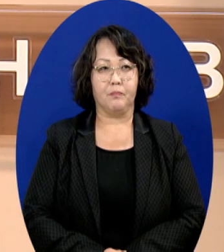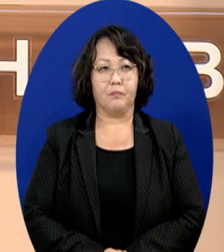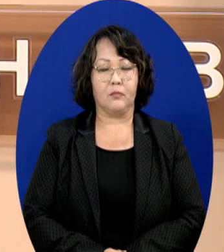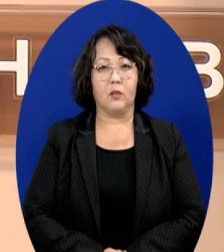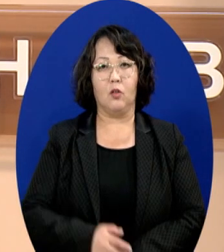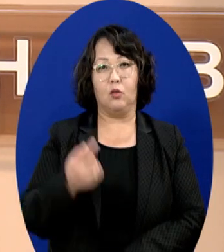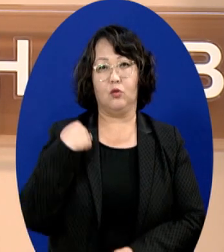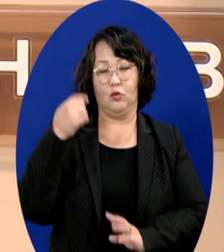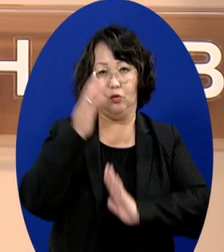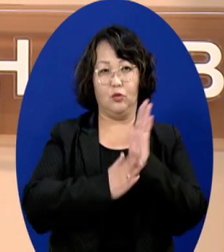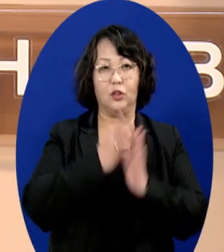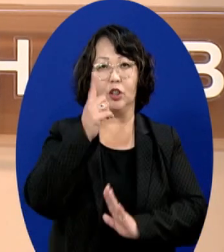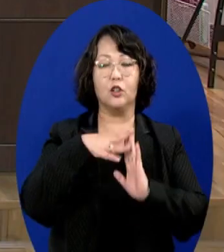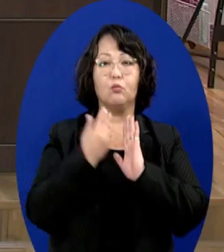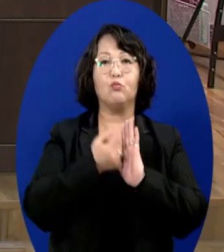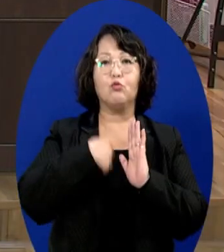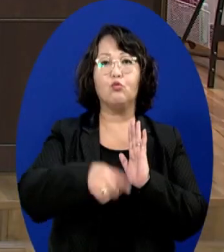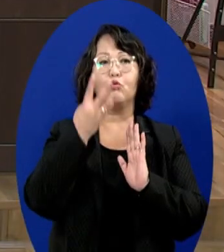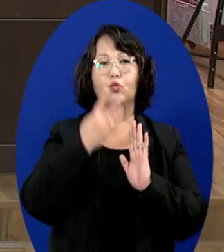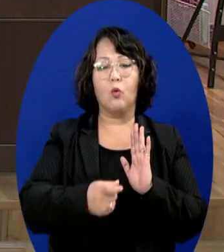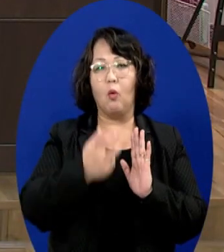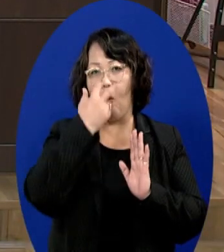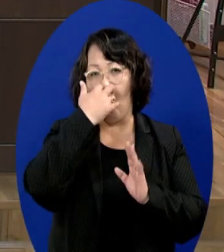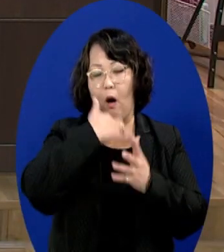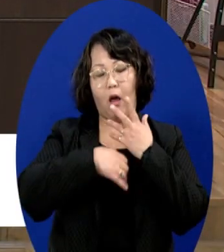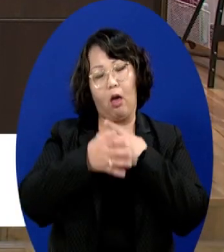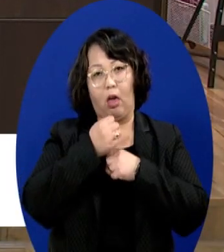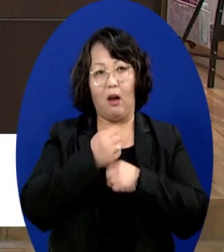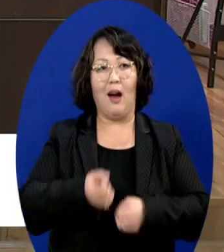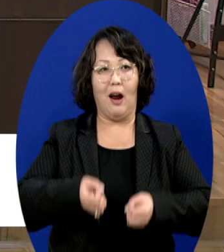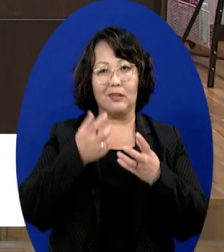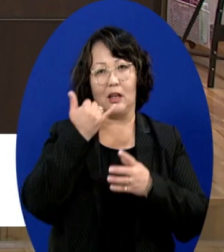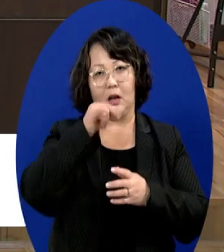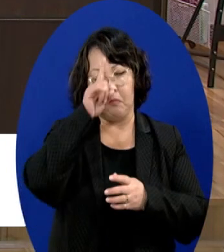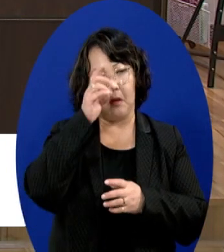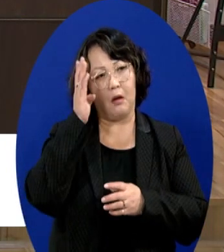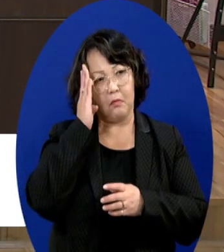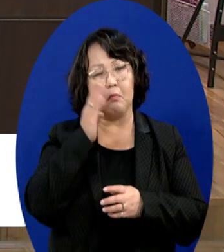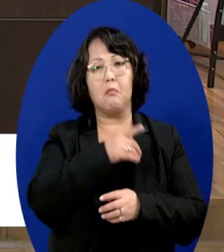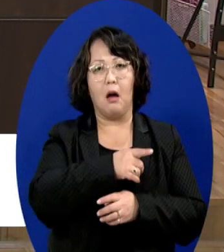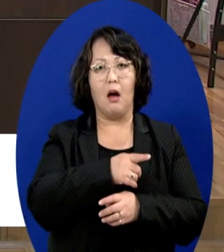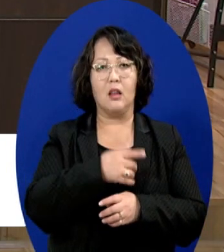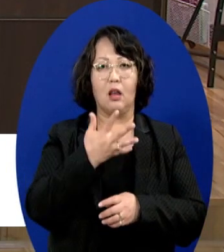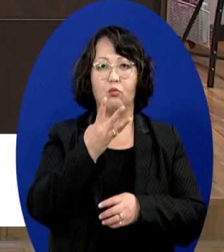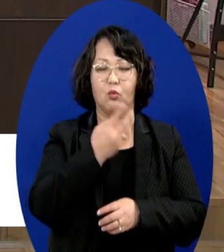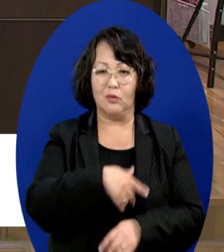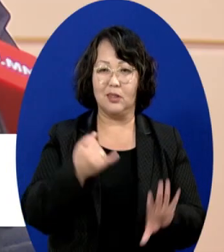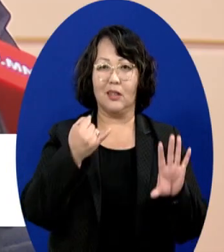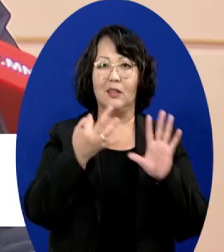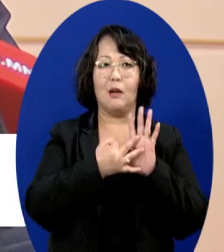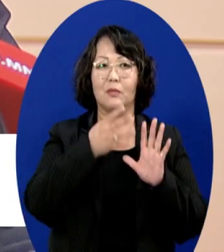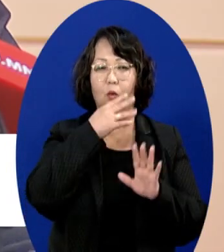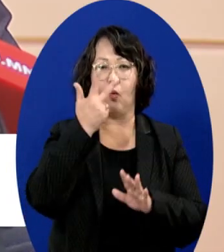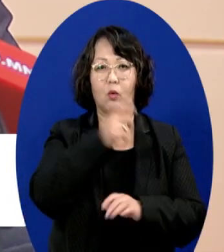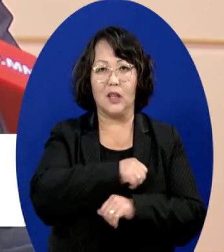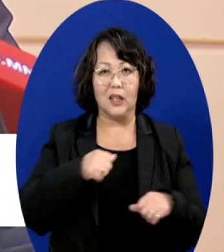За өнгөрсөн шинэлэхэд нэг гэр бүлийн 4 хүн угаарцсан гэсэн дуудлага ирсэн. Одоо зарим нь эмнэлэгт хэвтэ имжлүүлж байна. Мөн 54-68 насны 3 иргэн